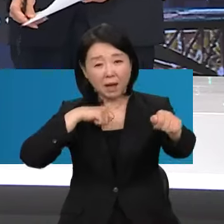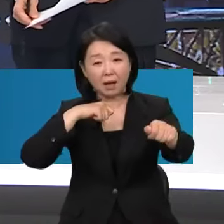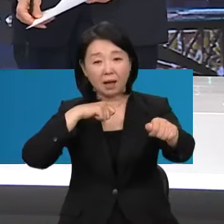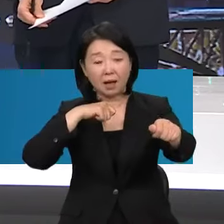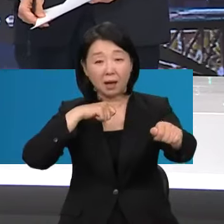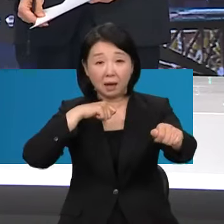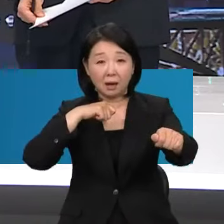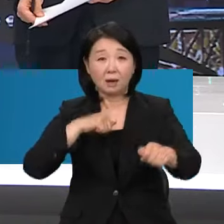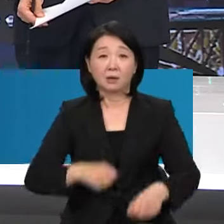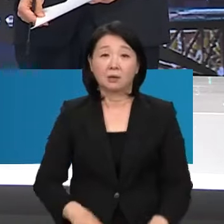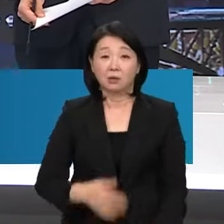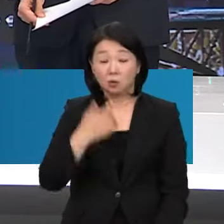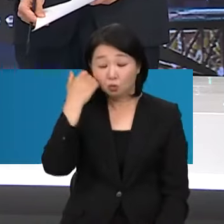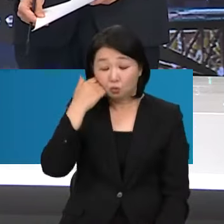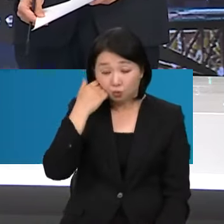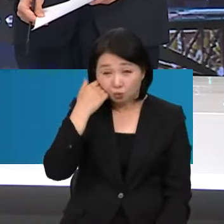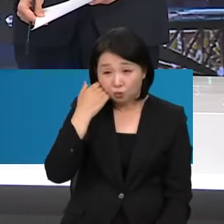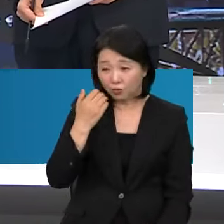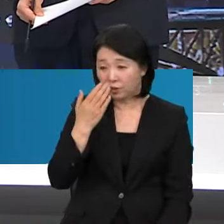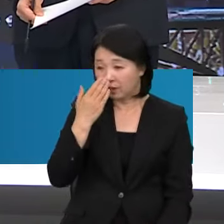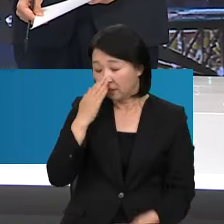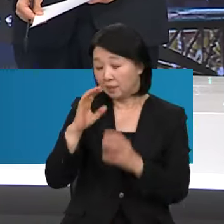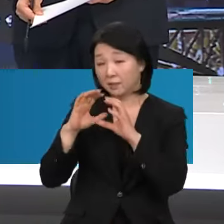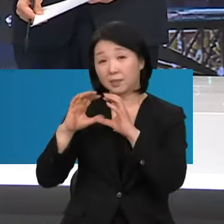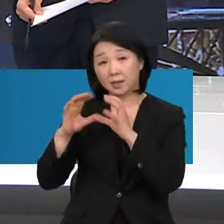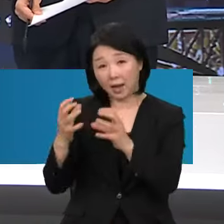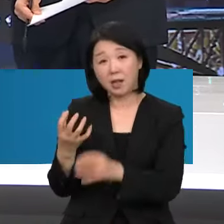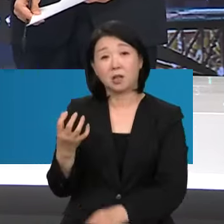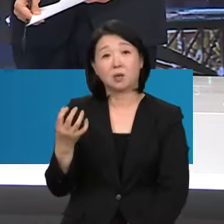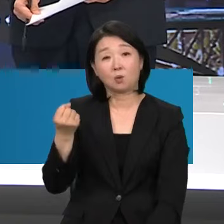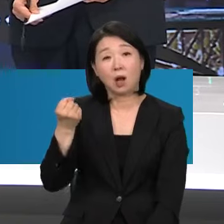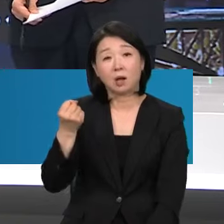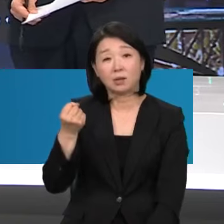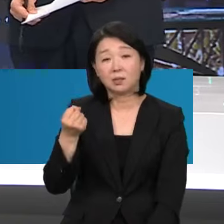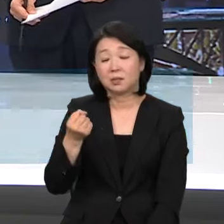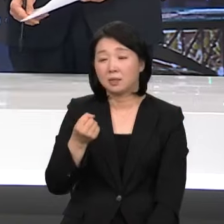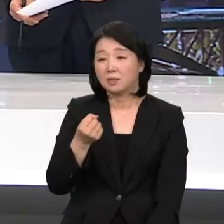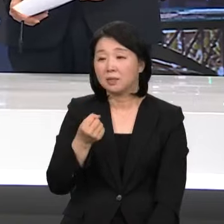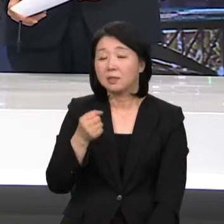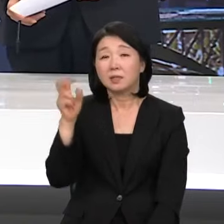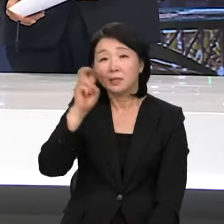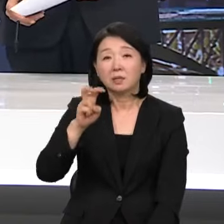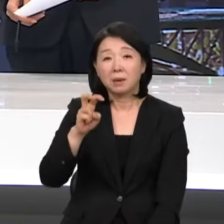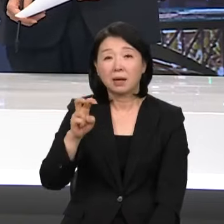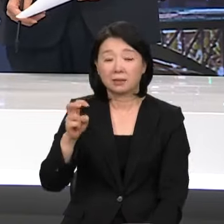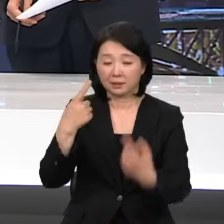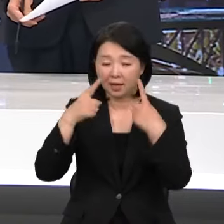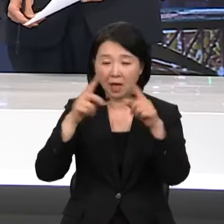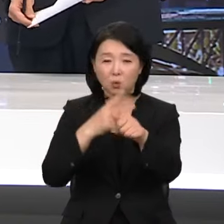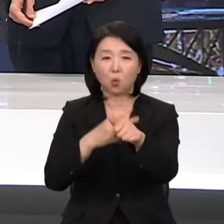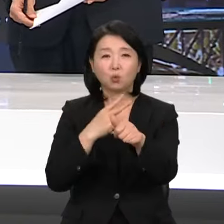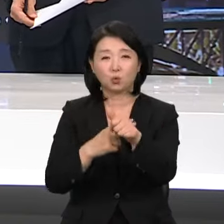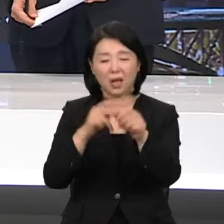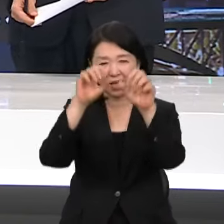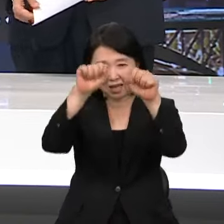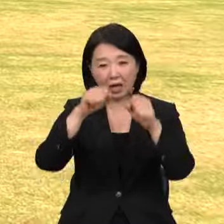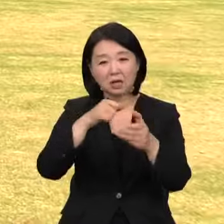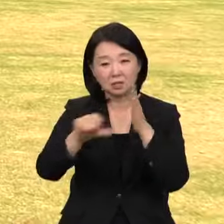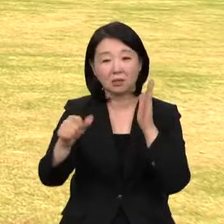있었습니다. 알고 보니 이스라엘 국적의 이 대학 음대 교수가 벌인 일이었습니다. 한민정 기자가 취재했습니다.